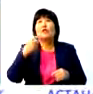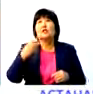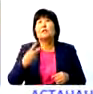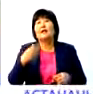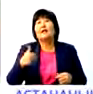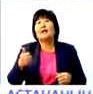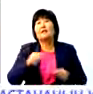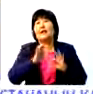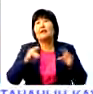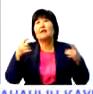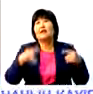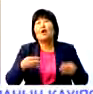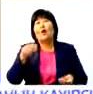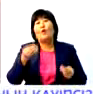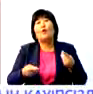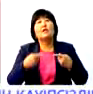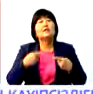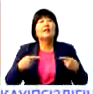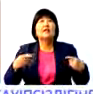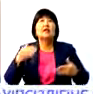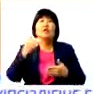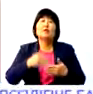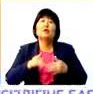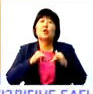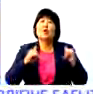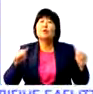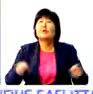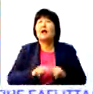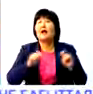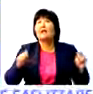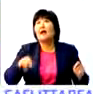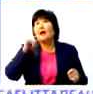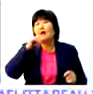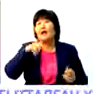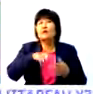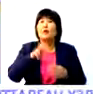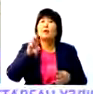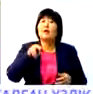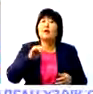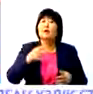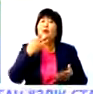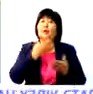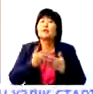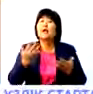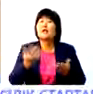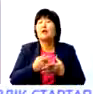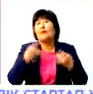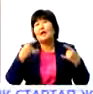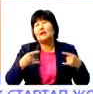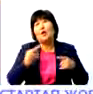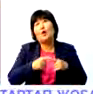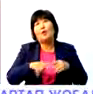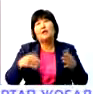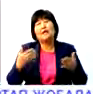хабар таратын арна ойын-сауық бағдарламаларды көбейту мақсатында ашылды. Қазспорт пен Балапан өз көрермендерін тауып үлгерген арналар. Қос